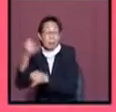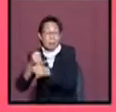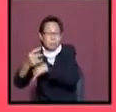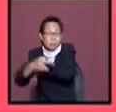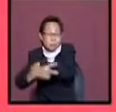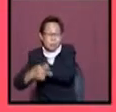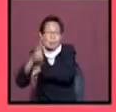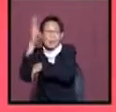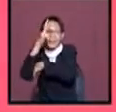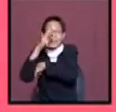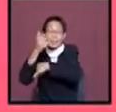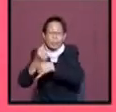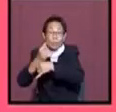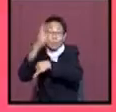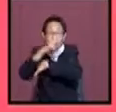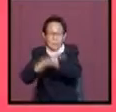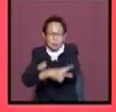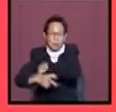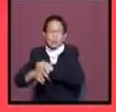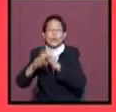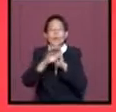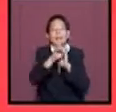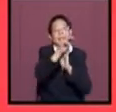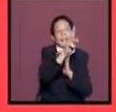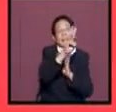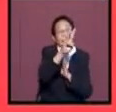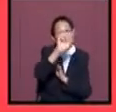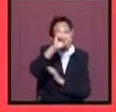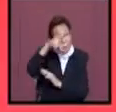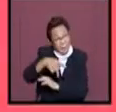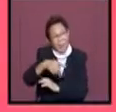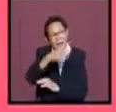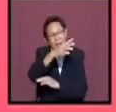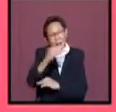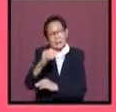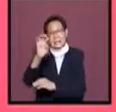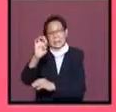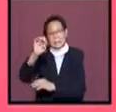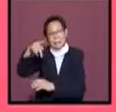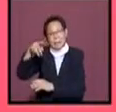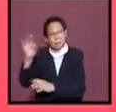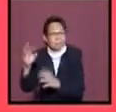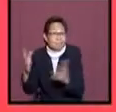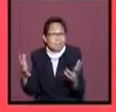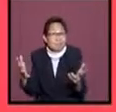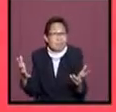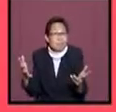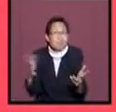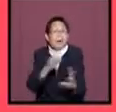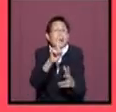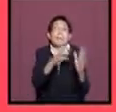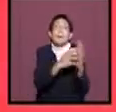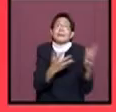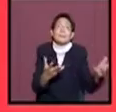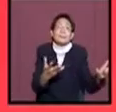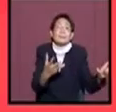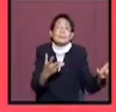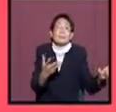institusi kerajaan seperti KWAP dan EPF. Kerana